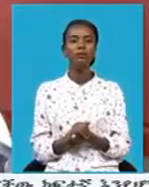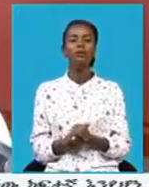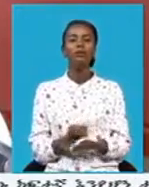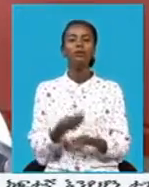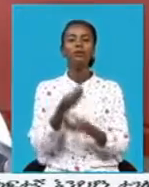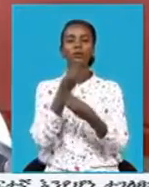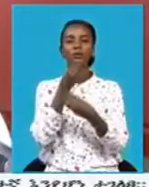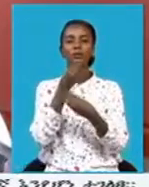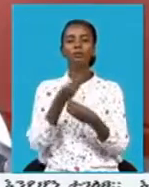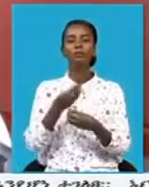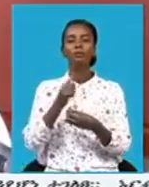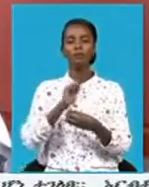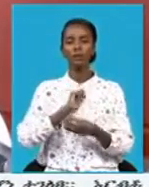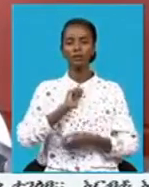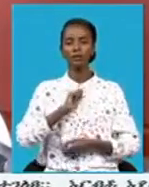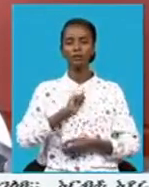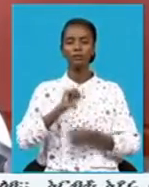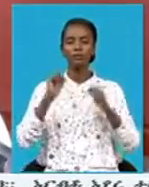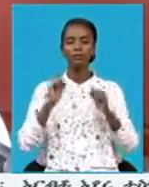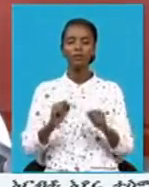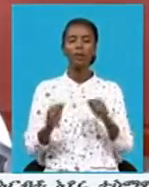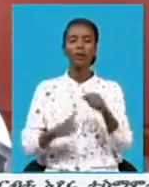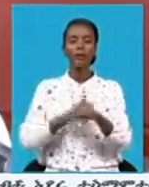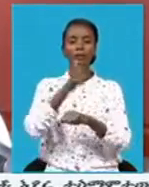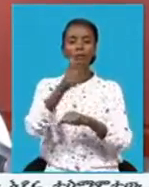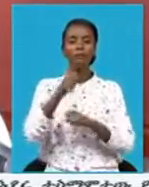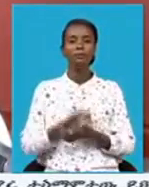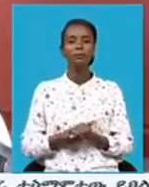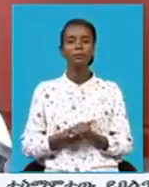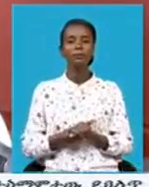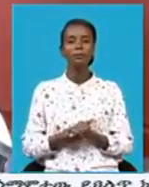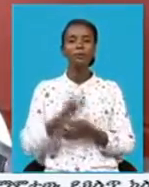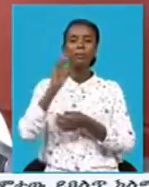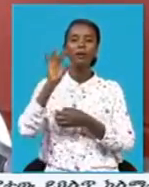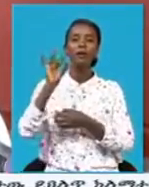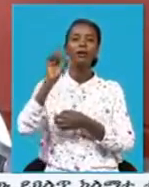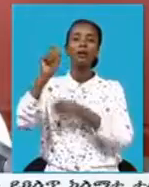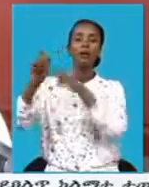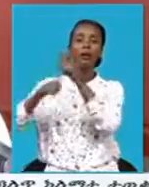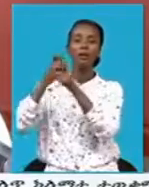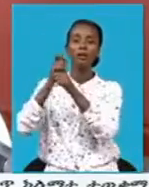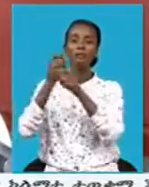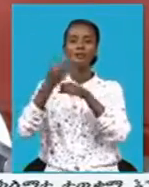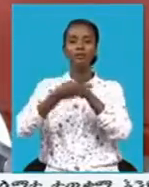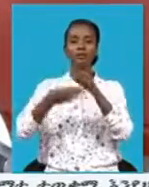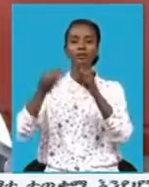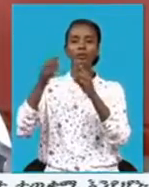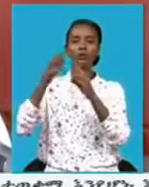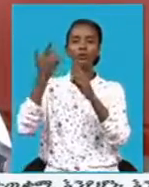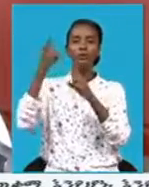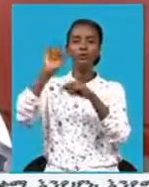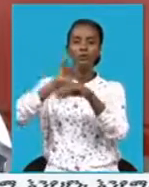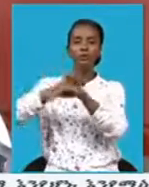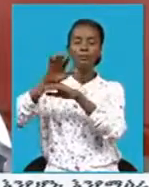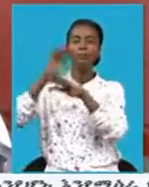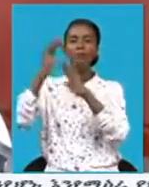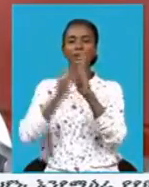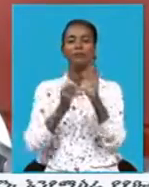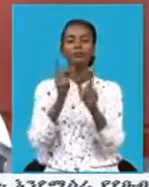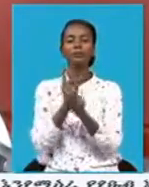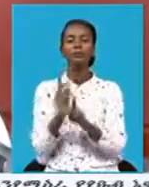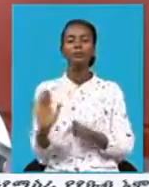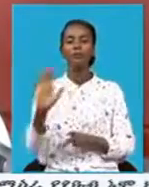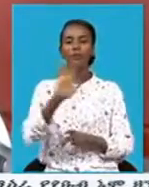ከምግብ እህል ራሳችን መቻል አልፈን ለዓለም ስንዴ ወደ ውጭ የምንልክበት ምዕራፍ